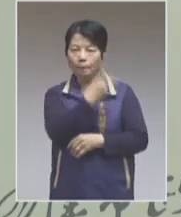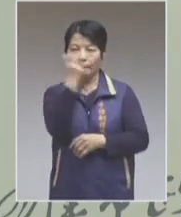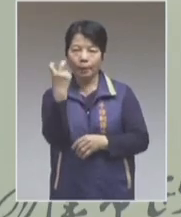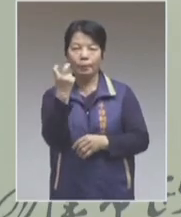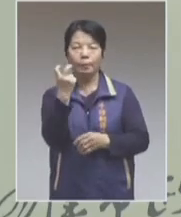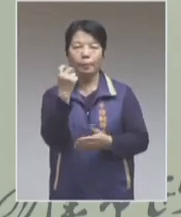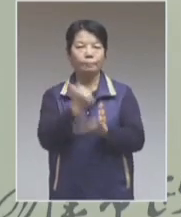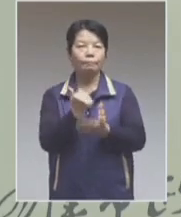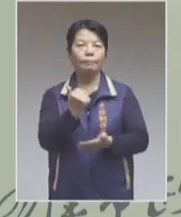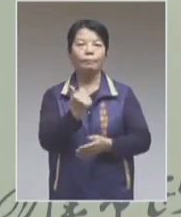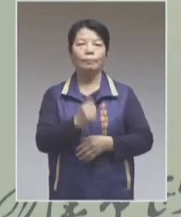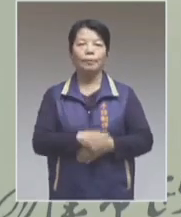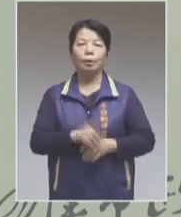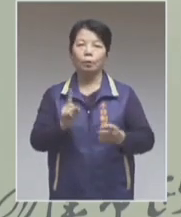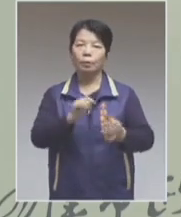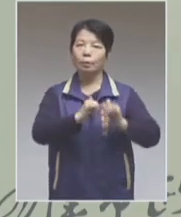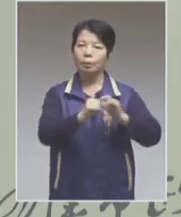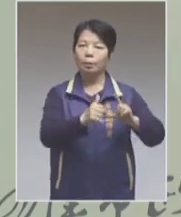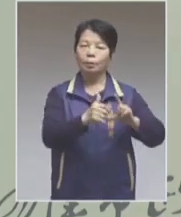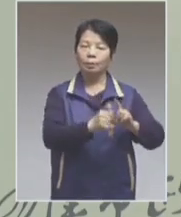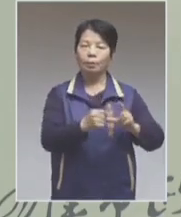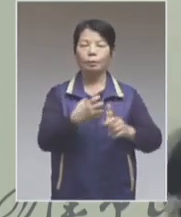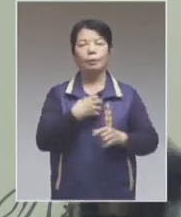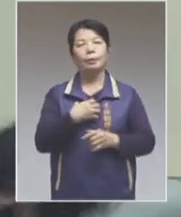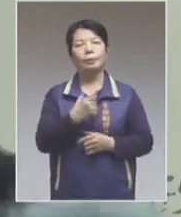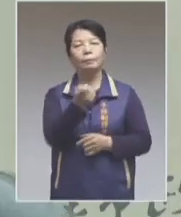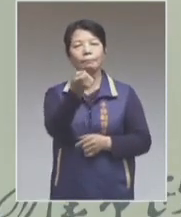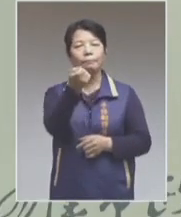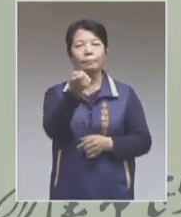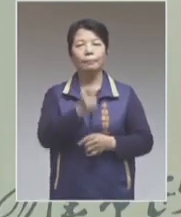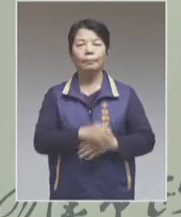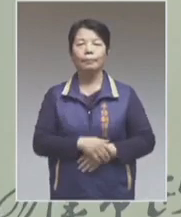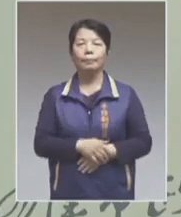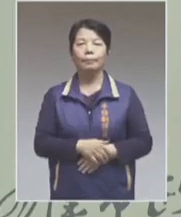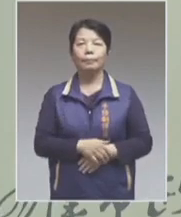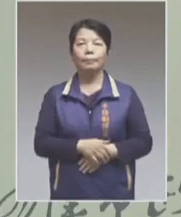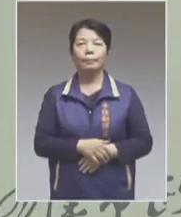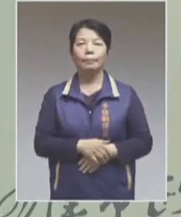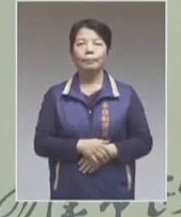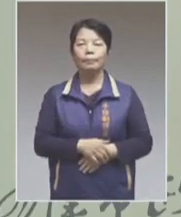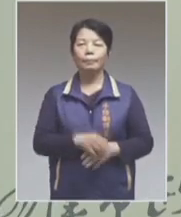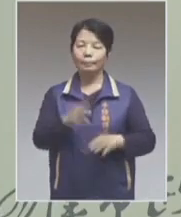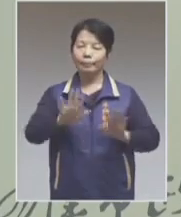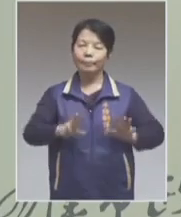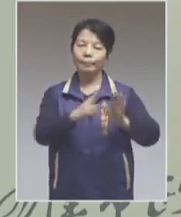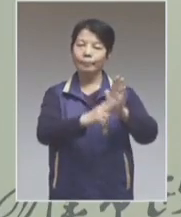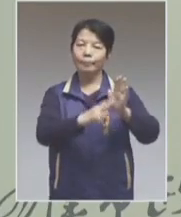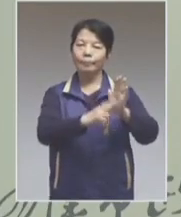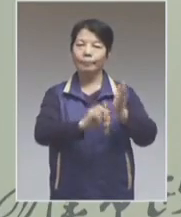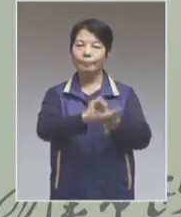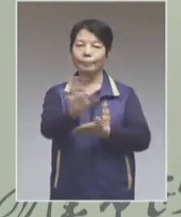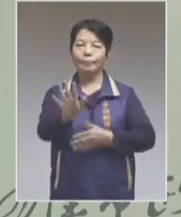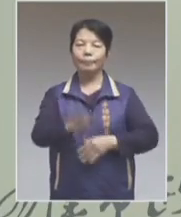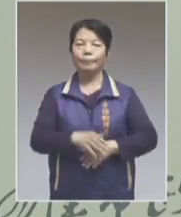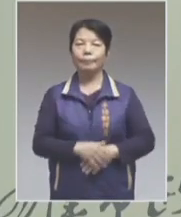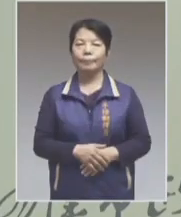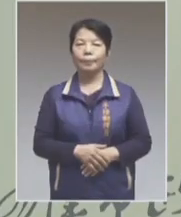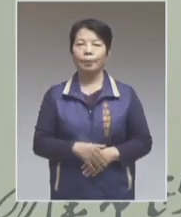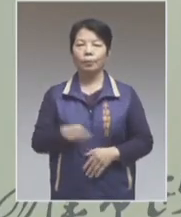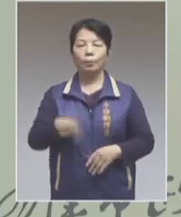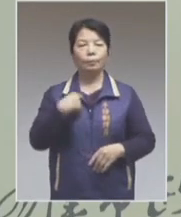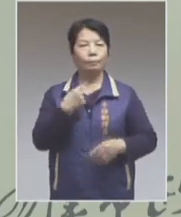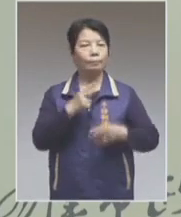以在社区的风险不高、啊、在这里也跟大家做说明、啊、所以这个部分我相